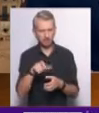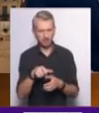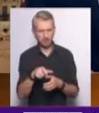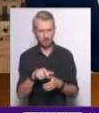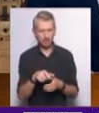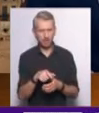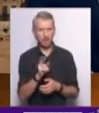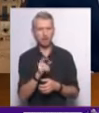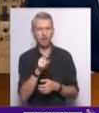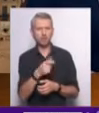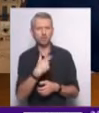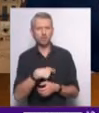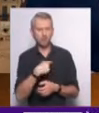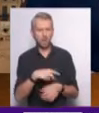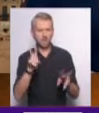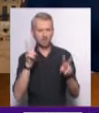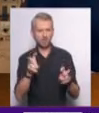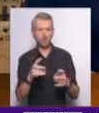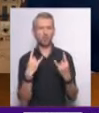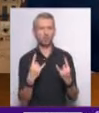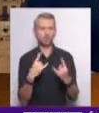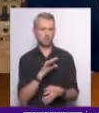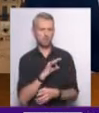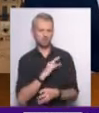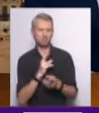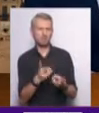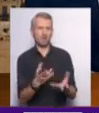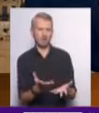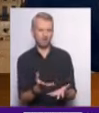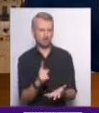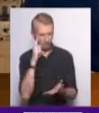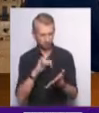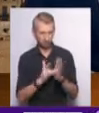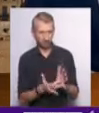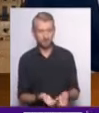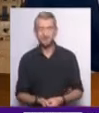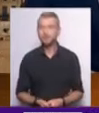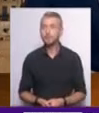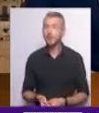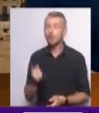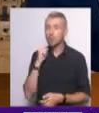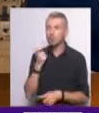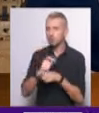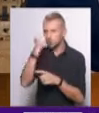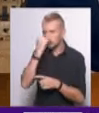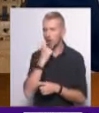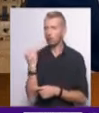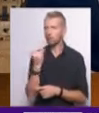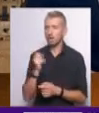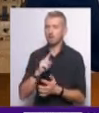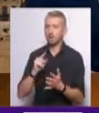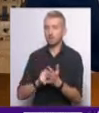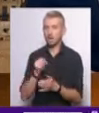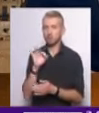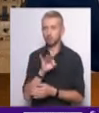Там вони всі називають себе крутими юристами. Так, почули. Дуже дякуємо. Дуже цікаве питання. Ми з цього